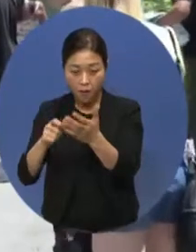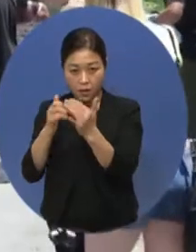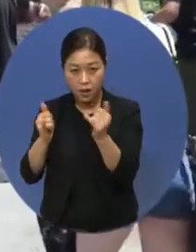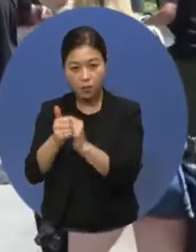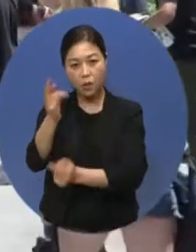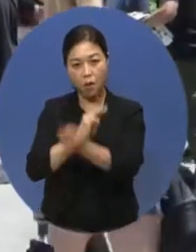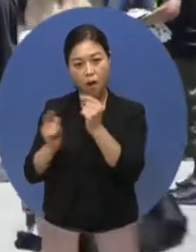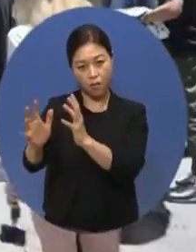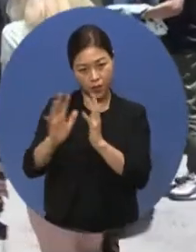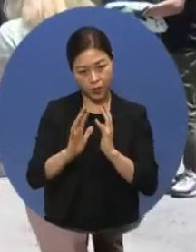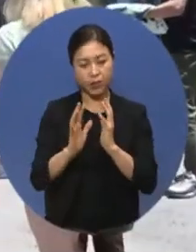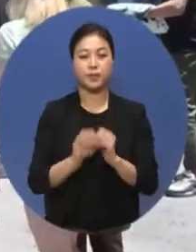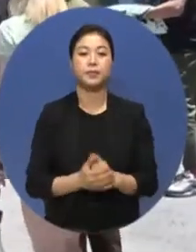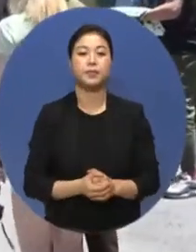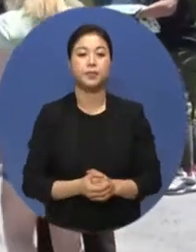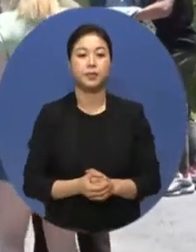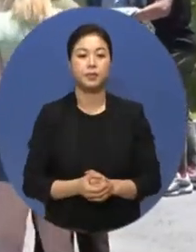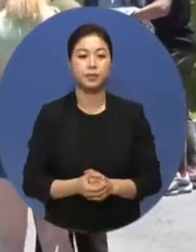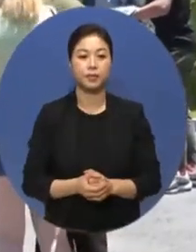이어지고 있습니다.